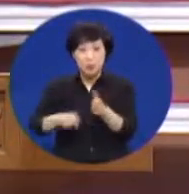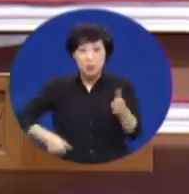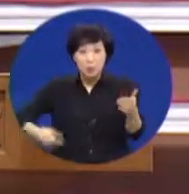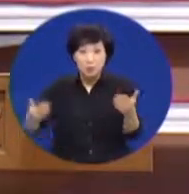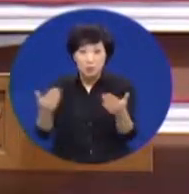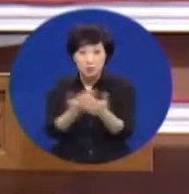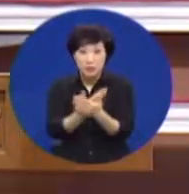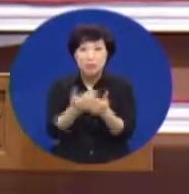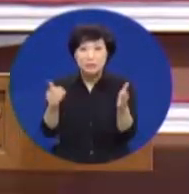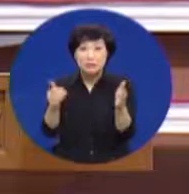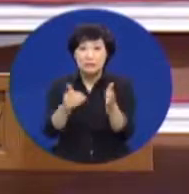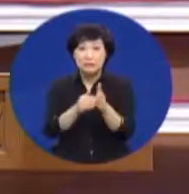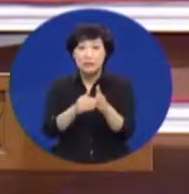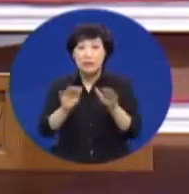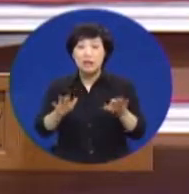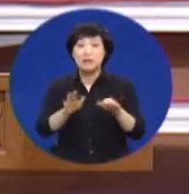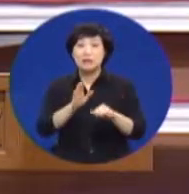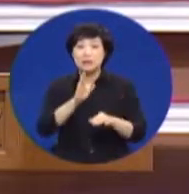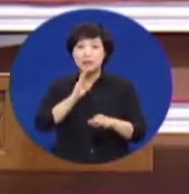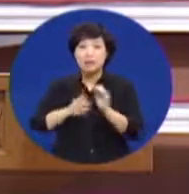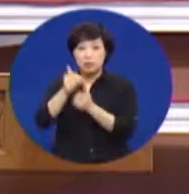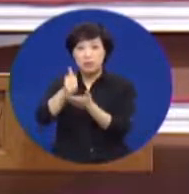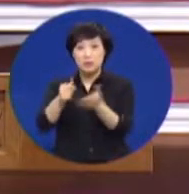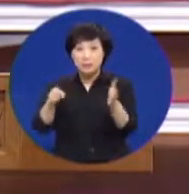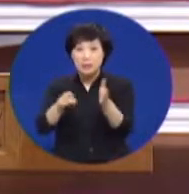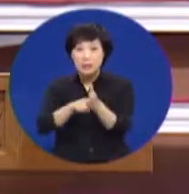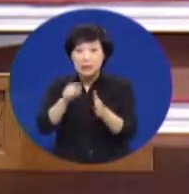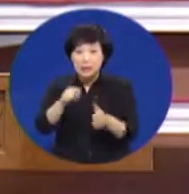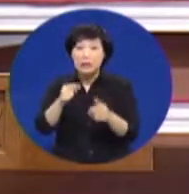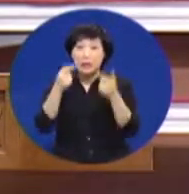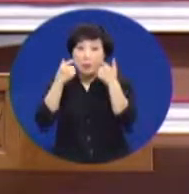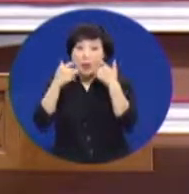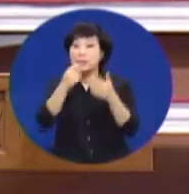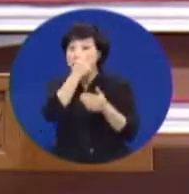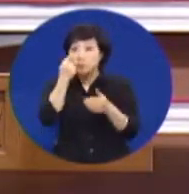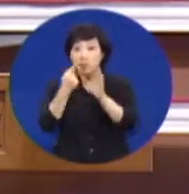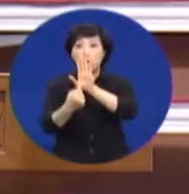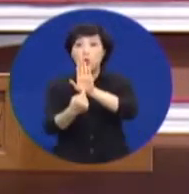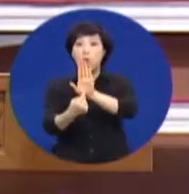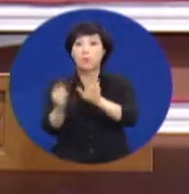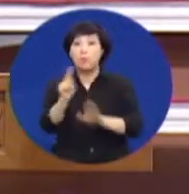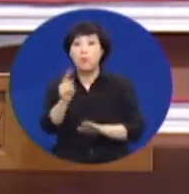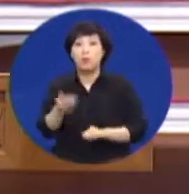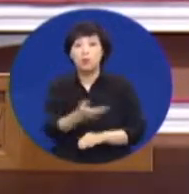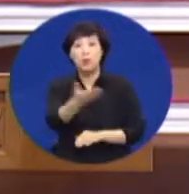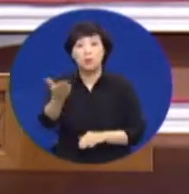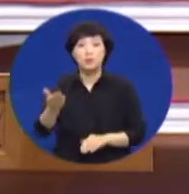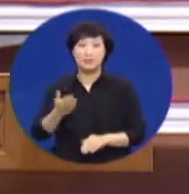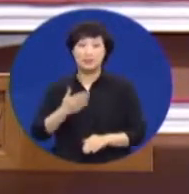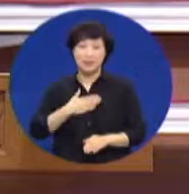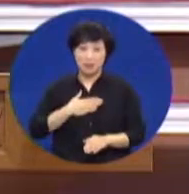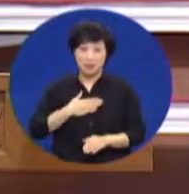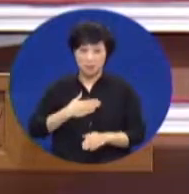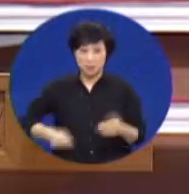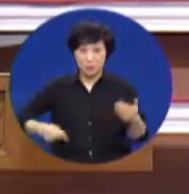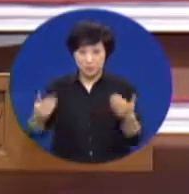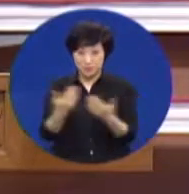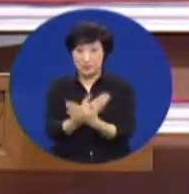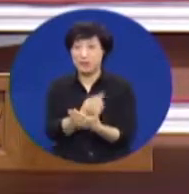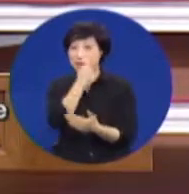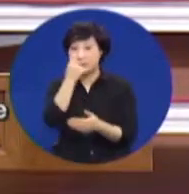회개하고 진짜 예수 믿었다는 분명한 증거가 뭐냐? 내가 회개했다는